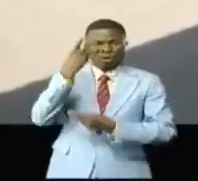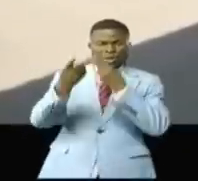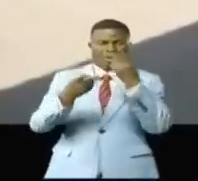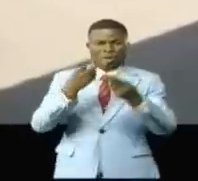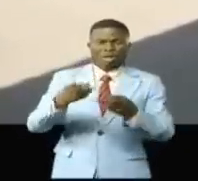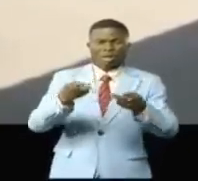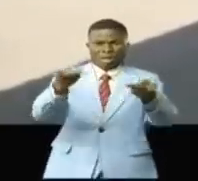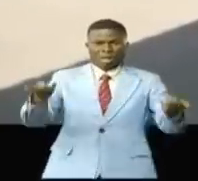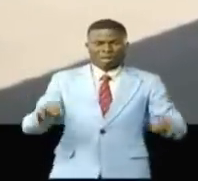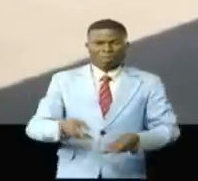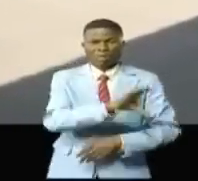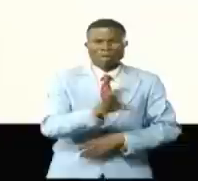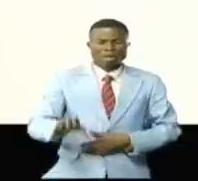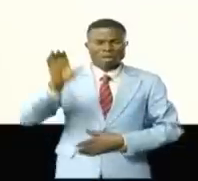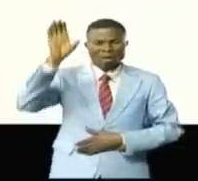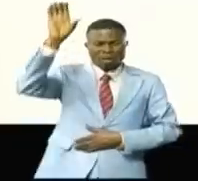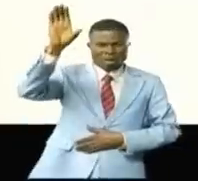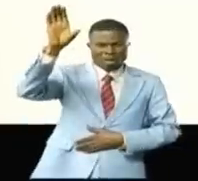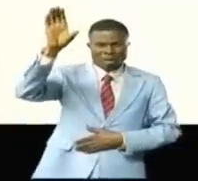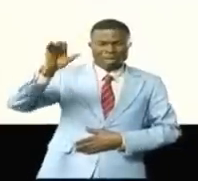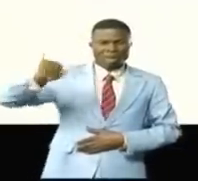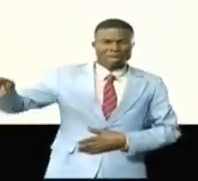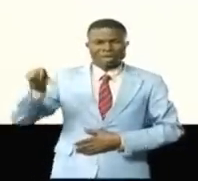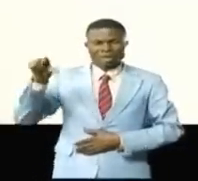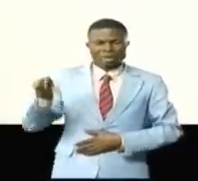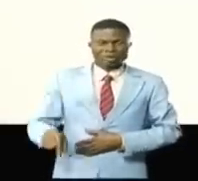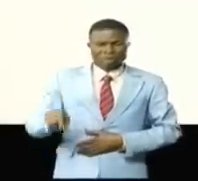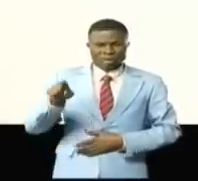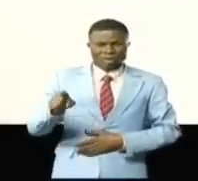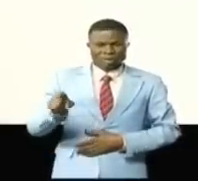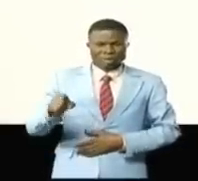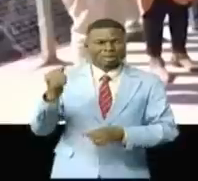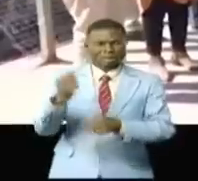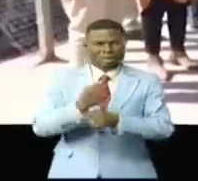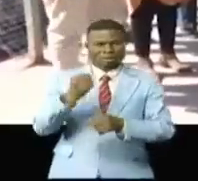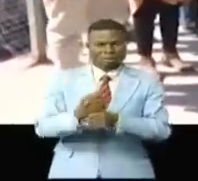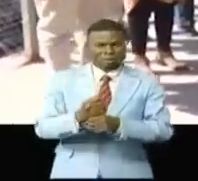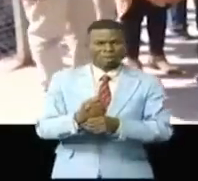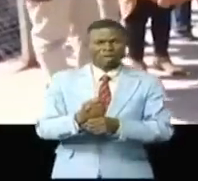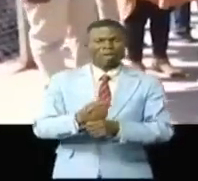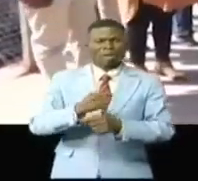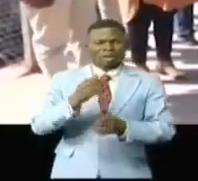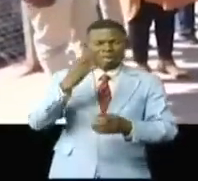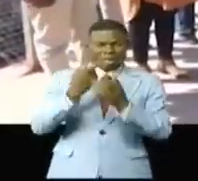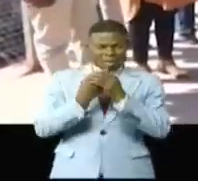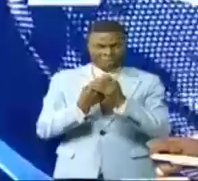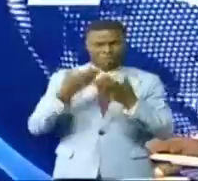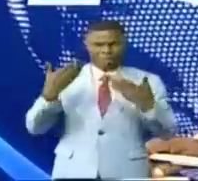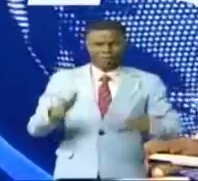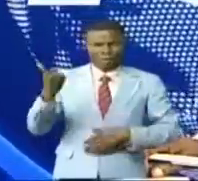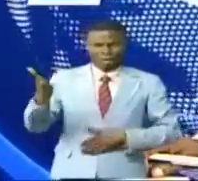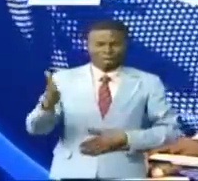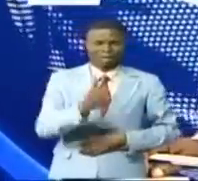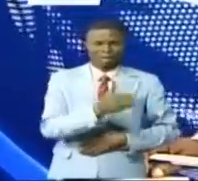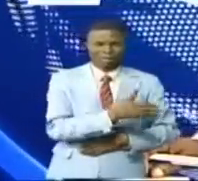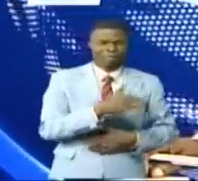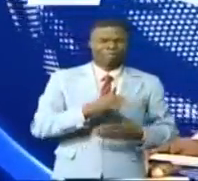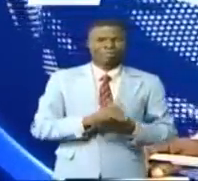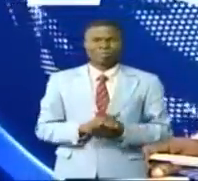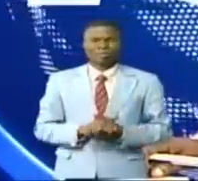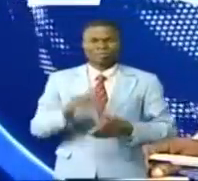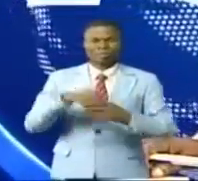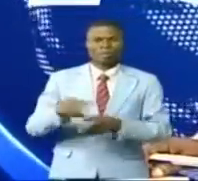le terrain de basketball dénommé Jacques Ablakatoué. Les travaux sont à l'étape de finition.